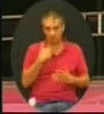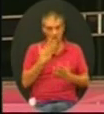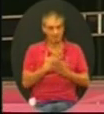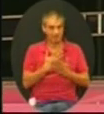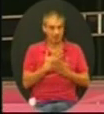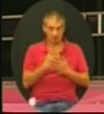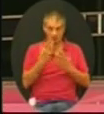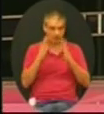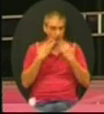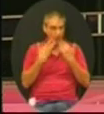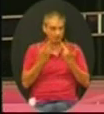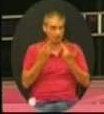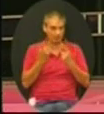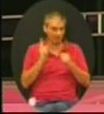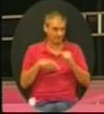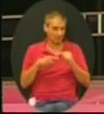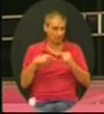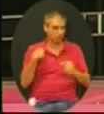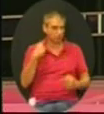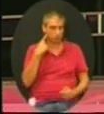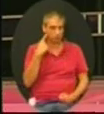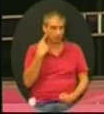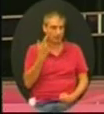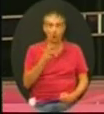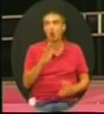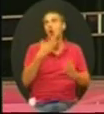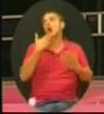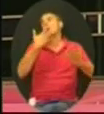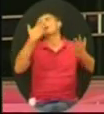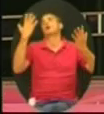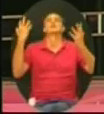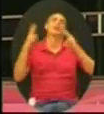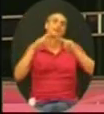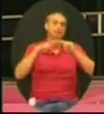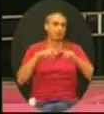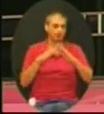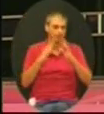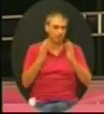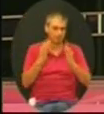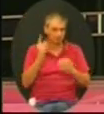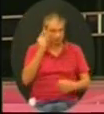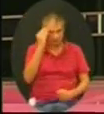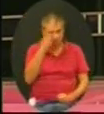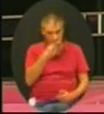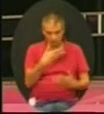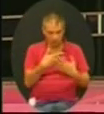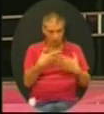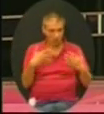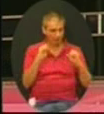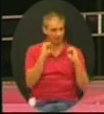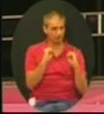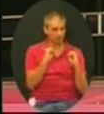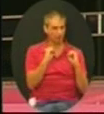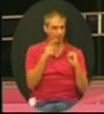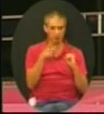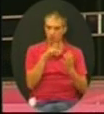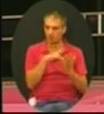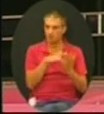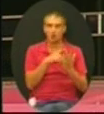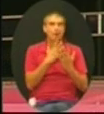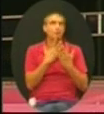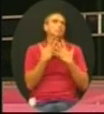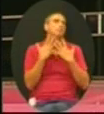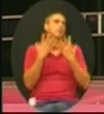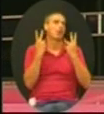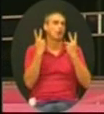בעניין הכותל, והטעויות שאני שומעת פה מאנשים, הכותל הוא שריד בית מקדשנו, צריך להזכיר, הוא חומת תמך, הוא מקום